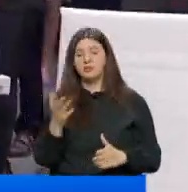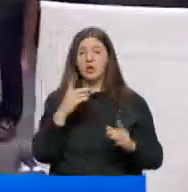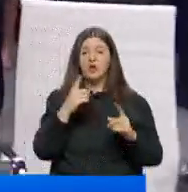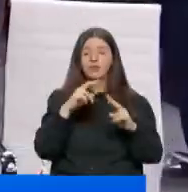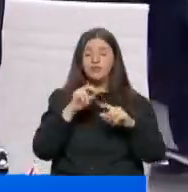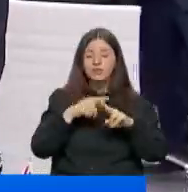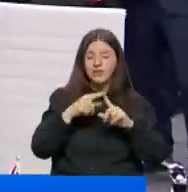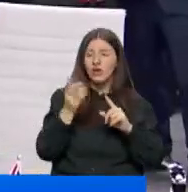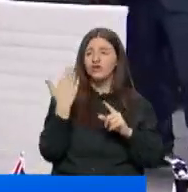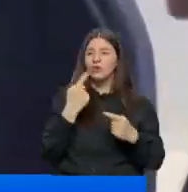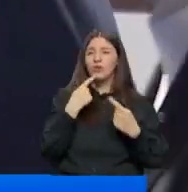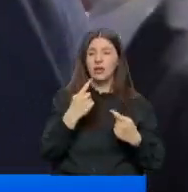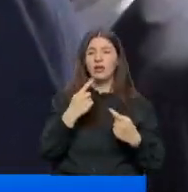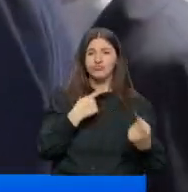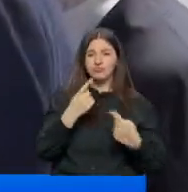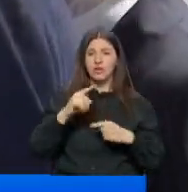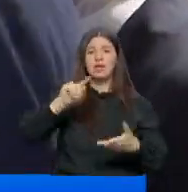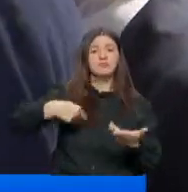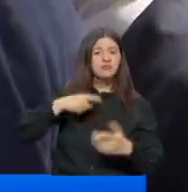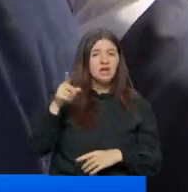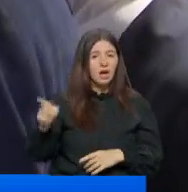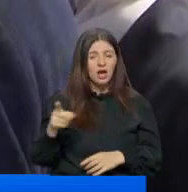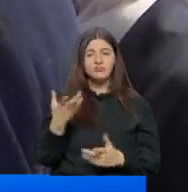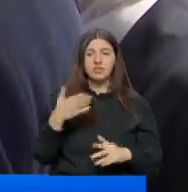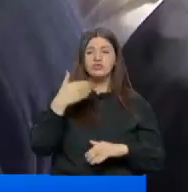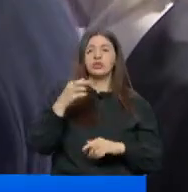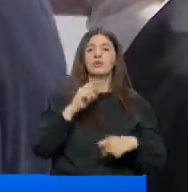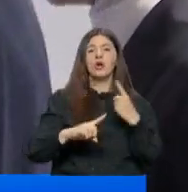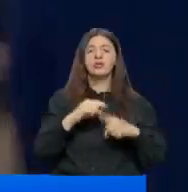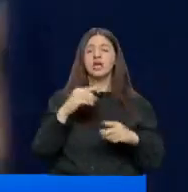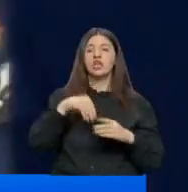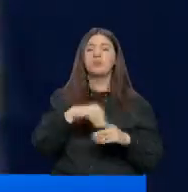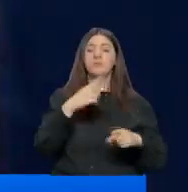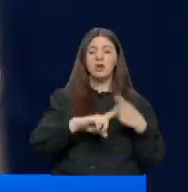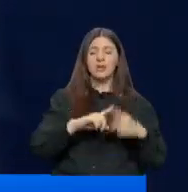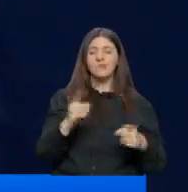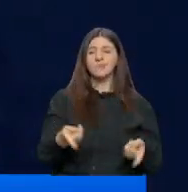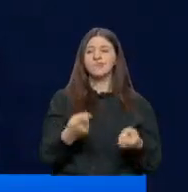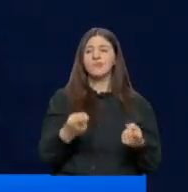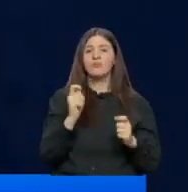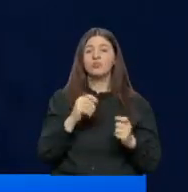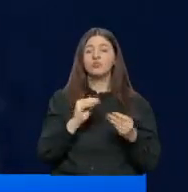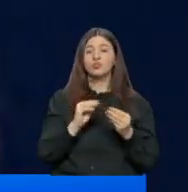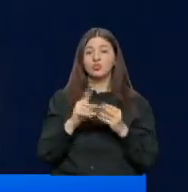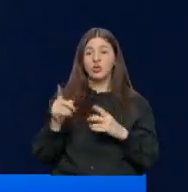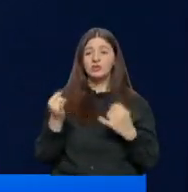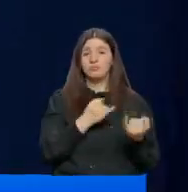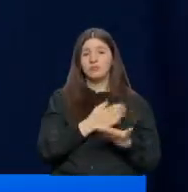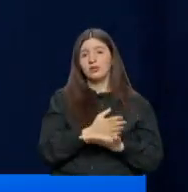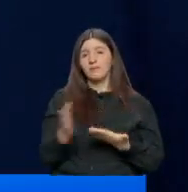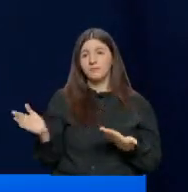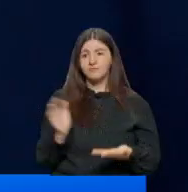kurulan cümleler, Madrid'de atılan imza. Muhalefet Erdoğan'ı dış politikayı iç politikaya alet etmekle suçluyor. Tartışma